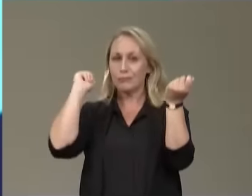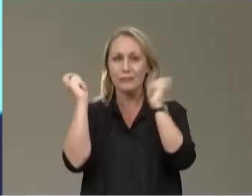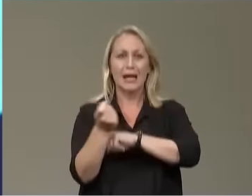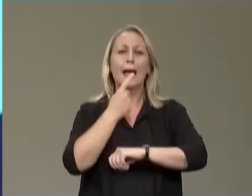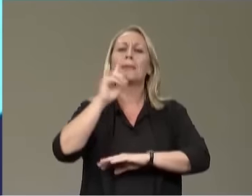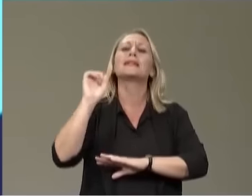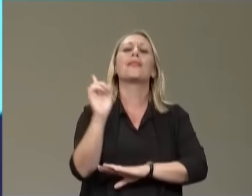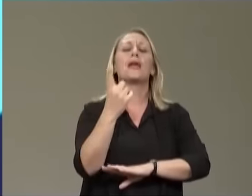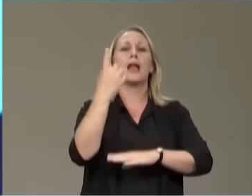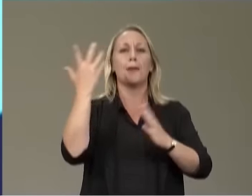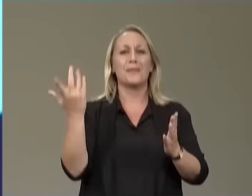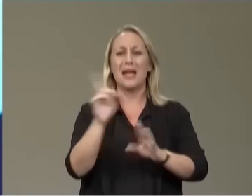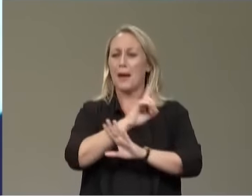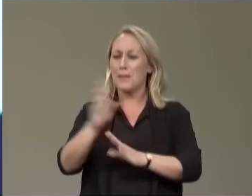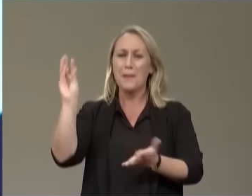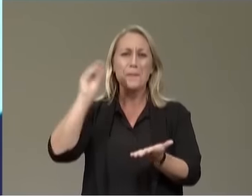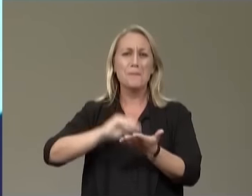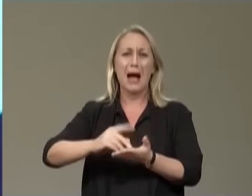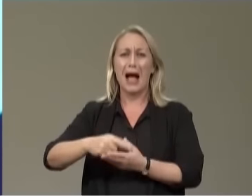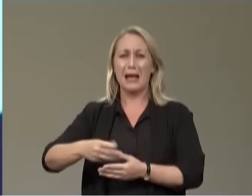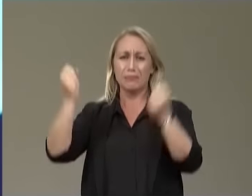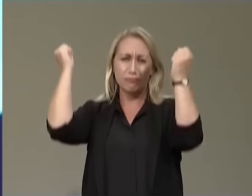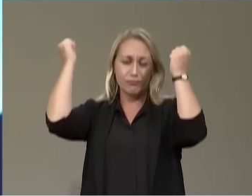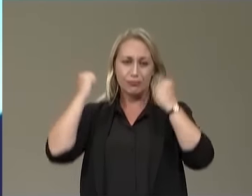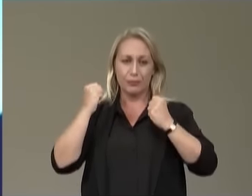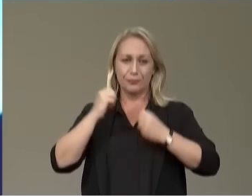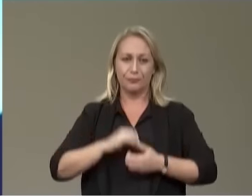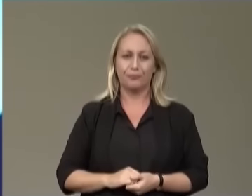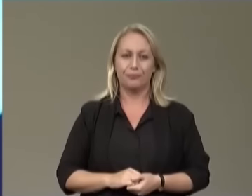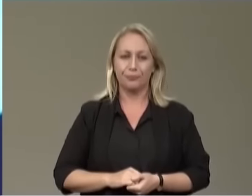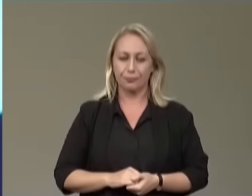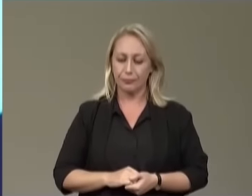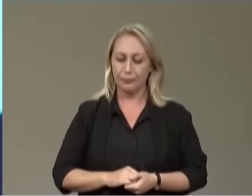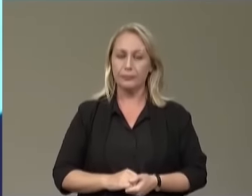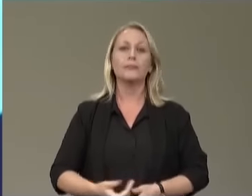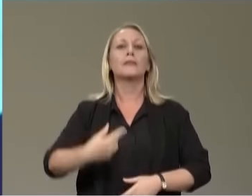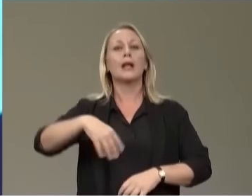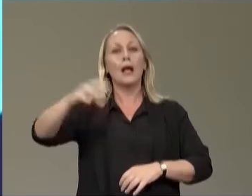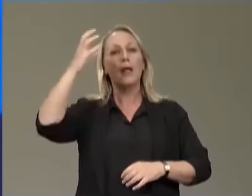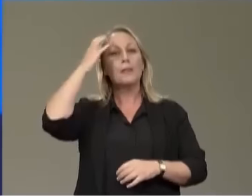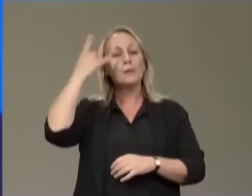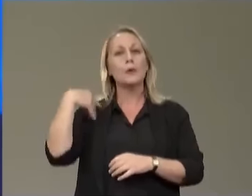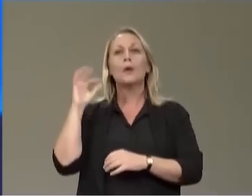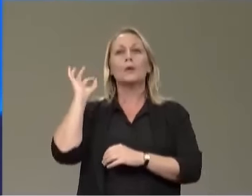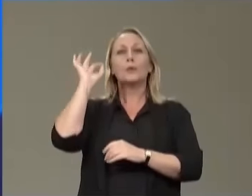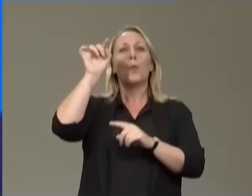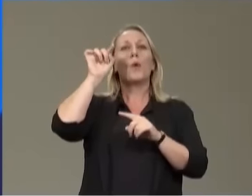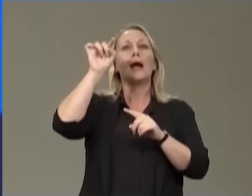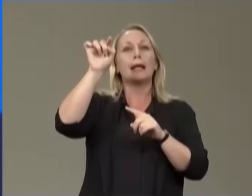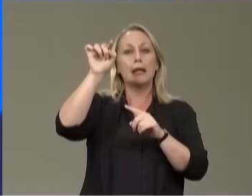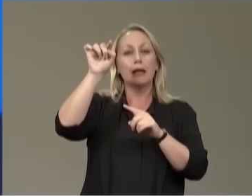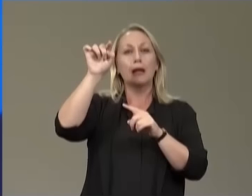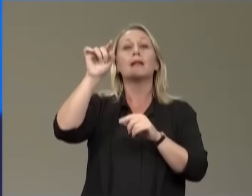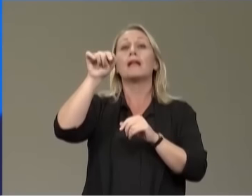ξανά μια τέτοια περιπέτεια, θυμίζοντας όχι μόνο που θέλουμε να φτάσουμε, αλλά και από πόσο